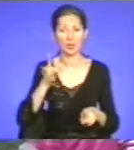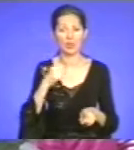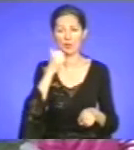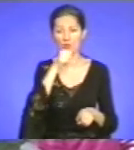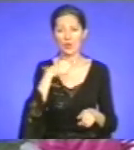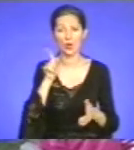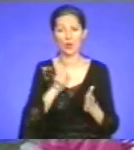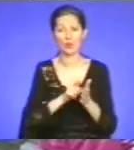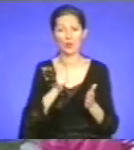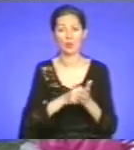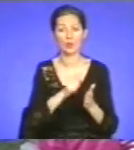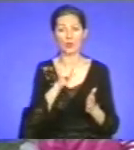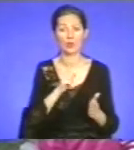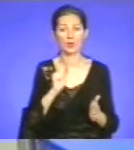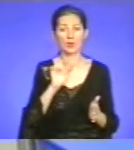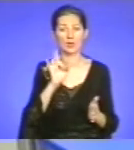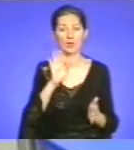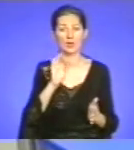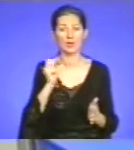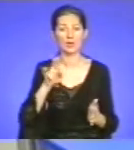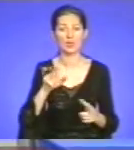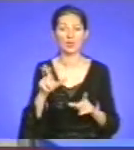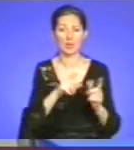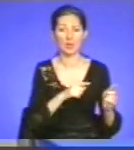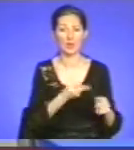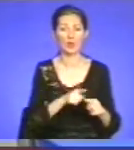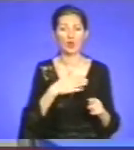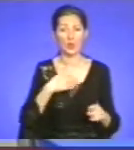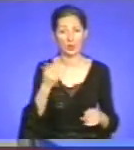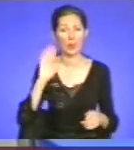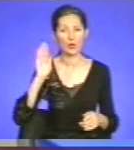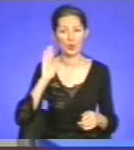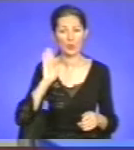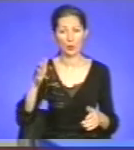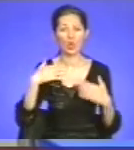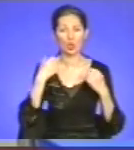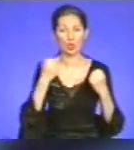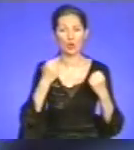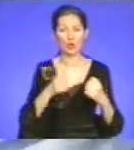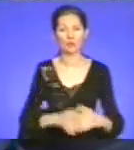Зарваниці обов'язково треба їхати. На цьому я з вами прощаюся. Будьте здорові!